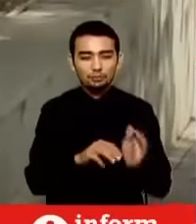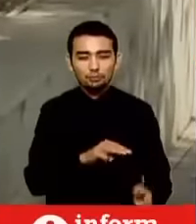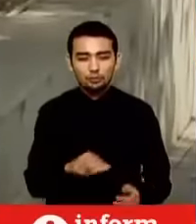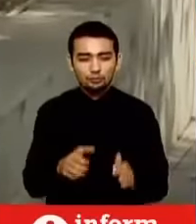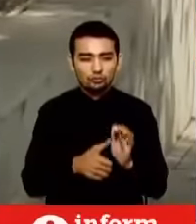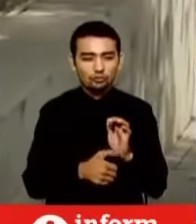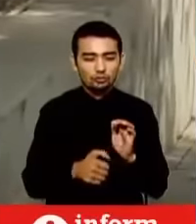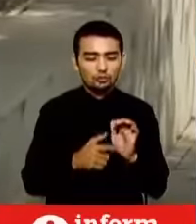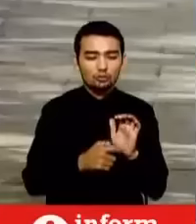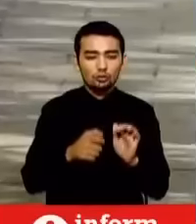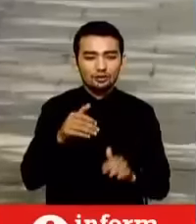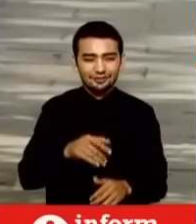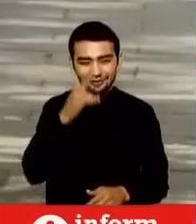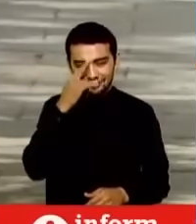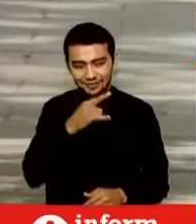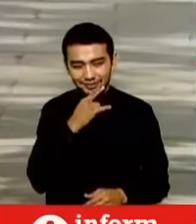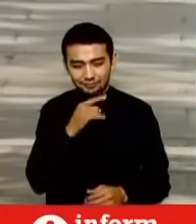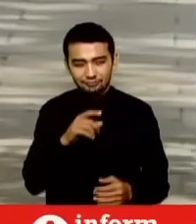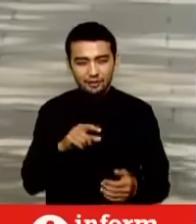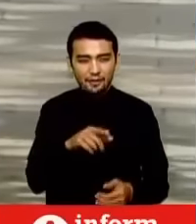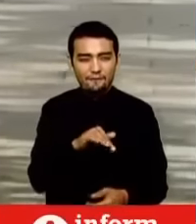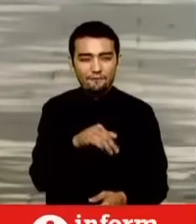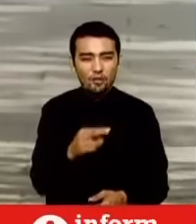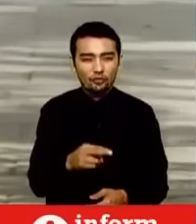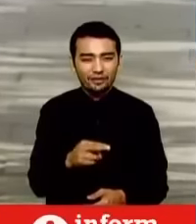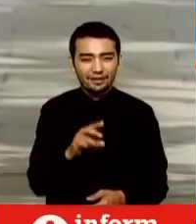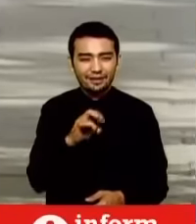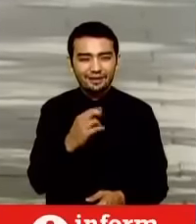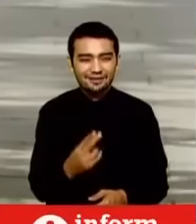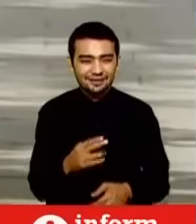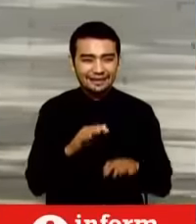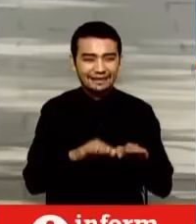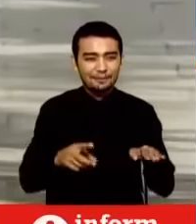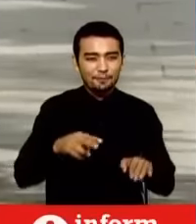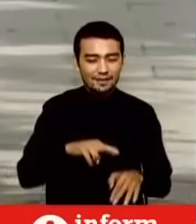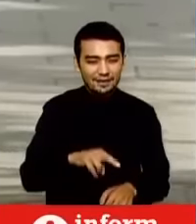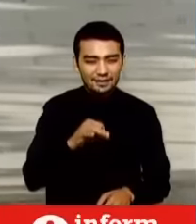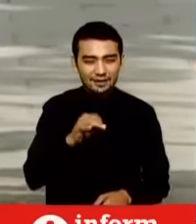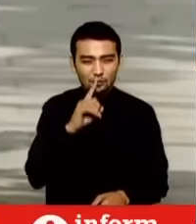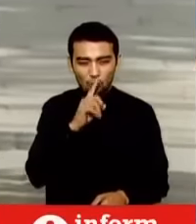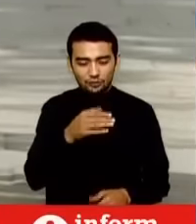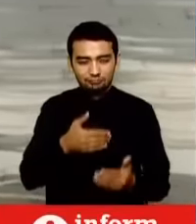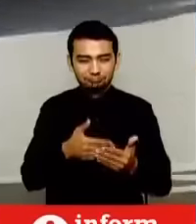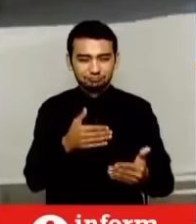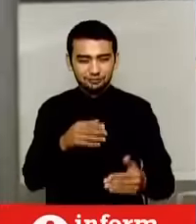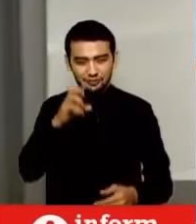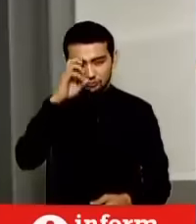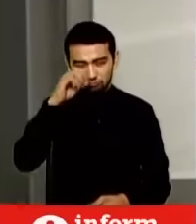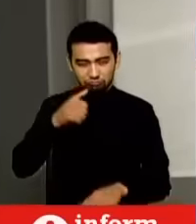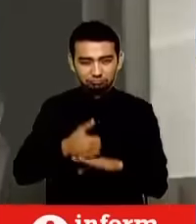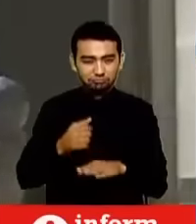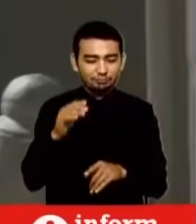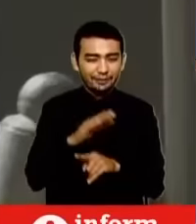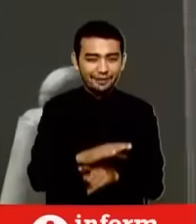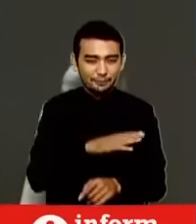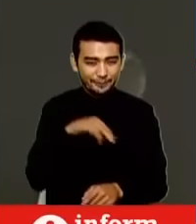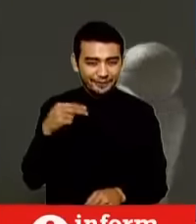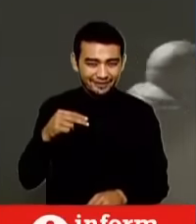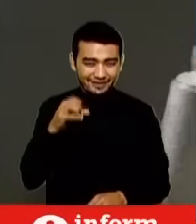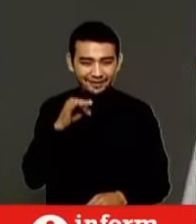6 700 000 казахстанцев охватят проектом «Нацфонд детям», которую глава государства инициировал год назад в послании народу Казахстана. На всех